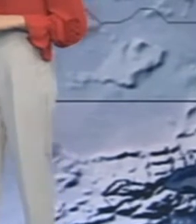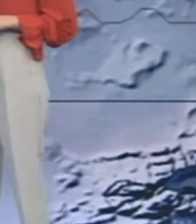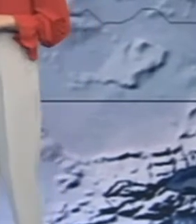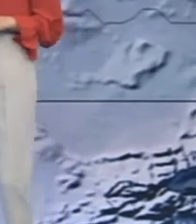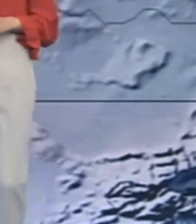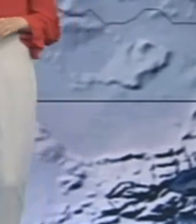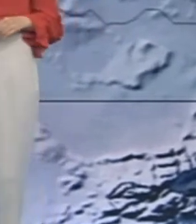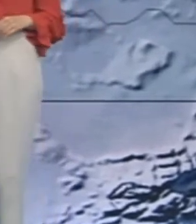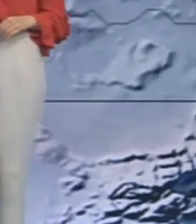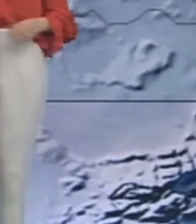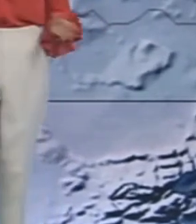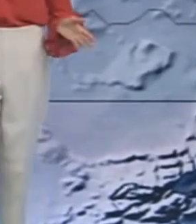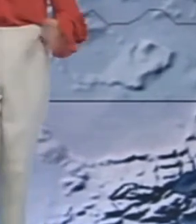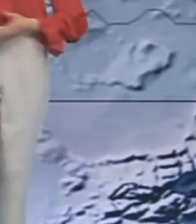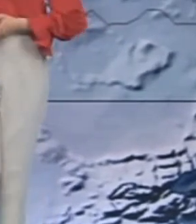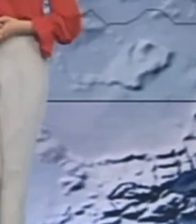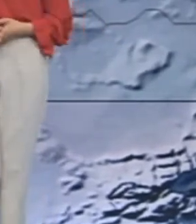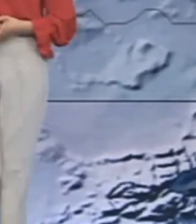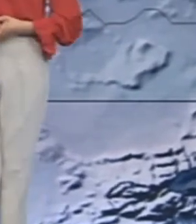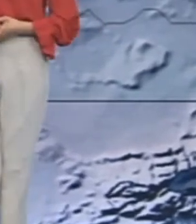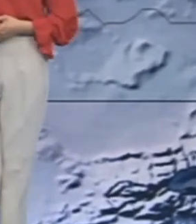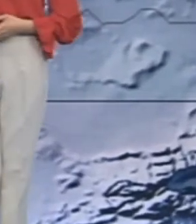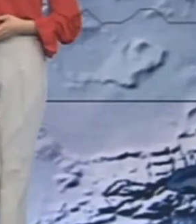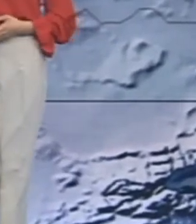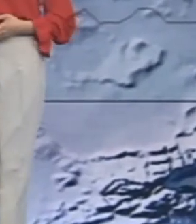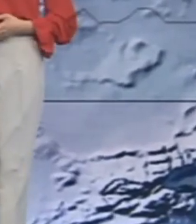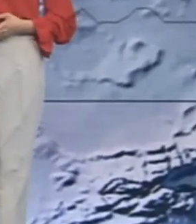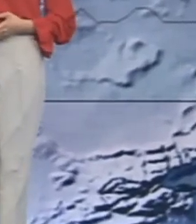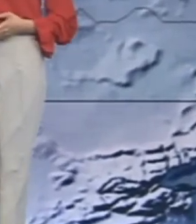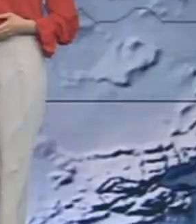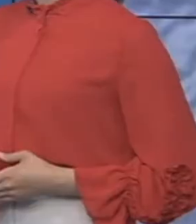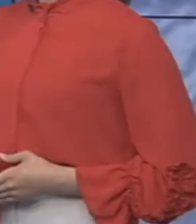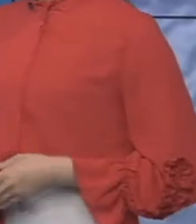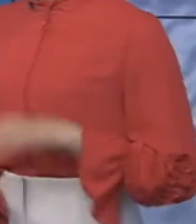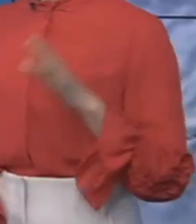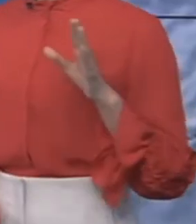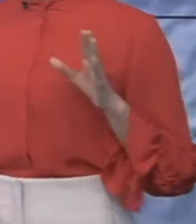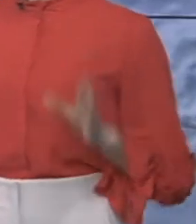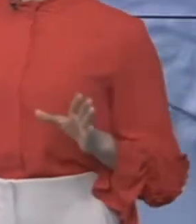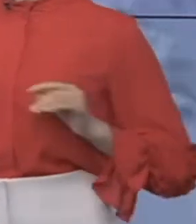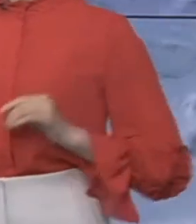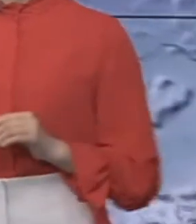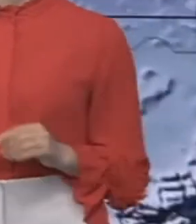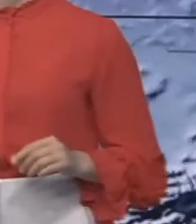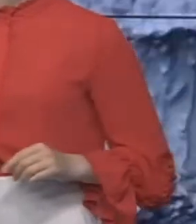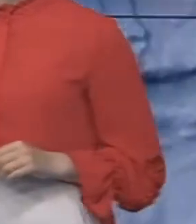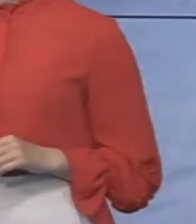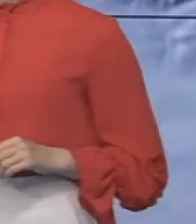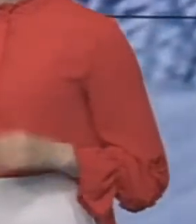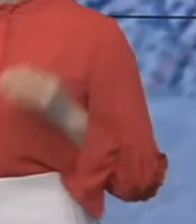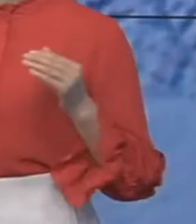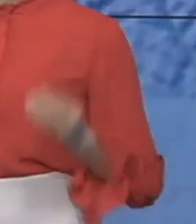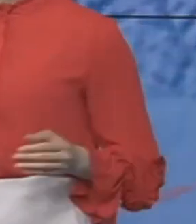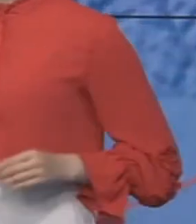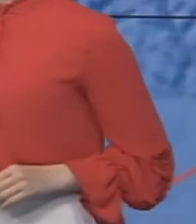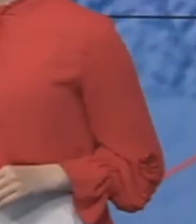ашық, термометр бағаны күндіз плюс 26, түнде плюс 11 градусты көрсетеді. Еліміздің шығысында күн бұлтты, Семейде